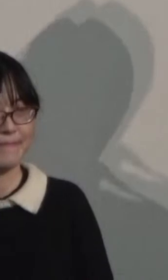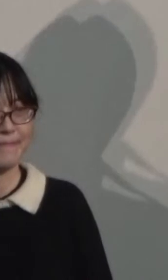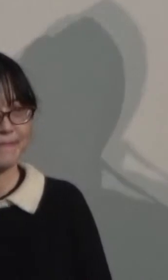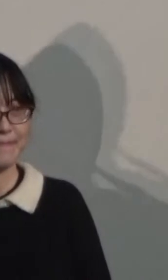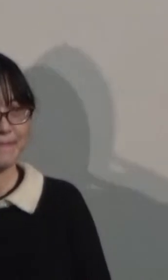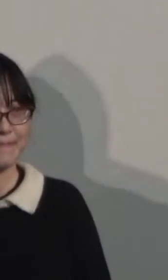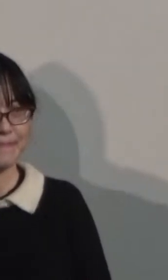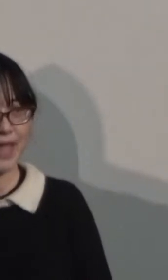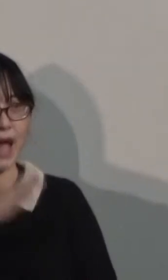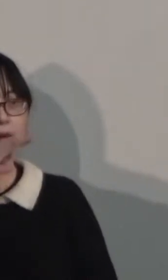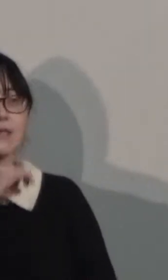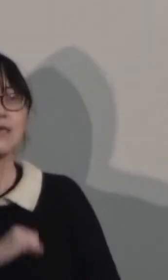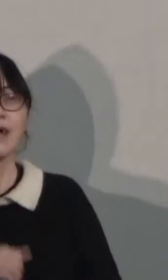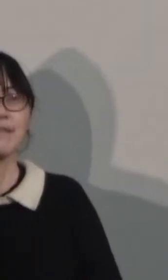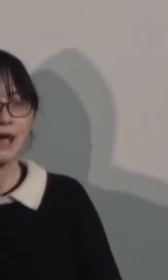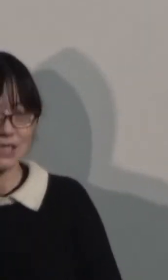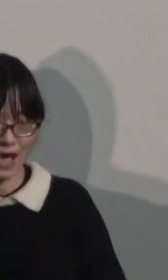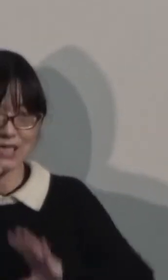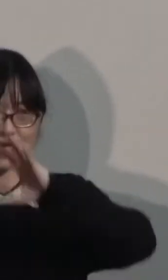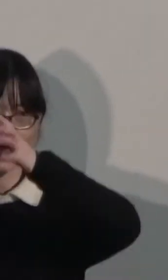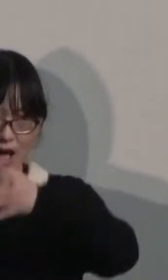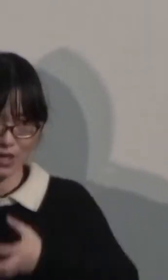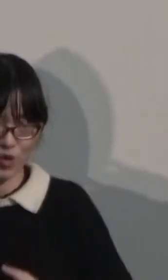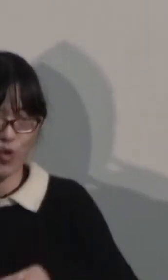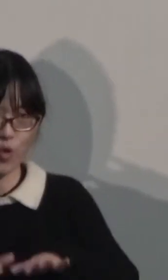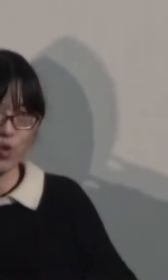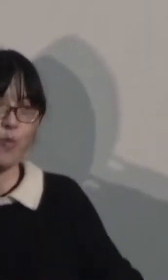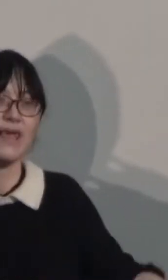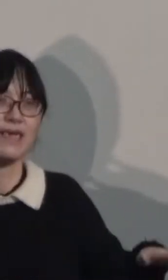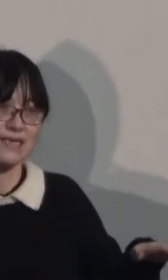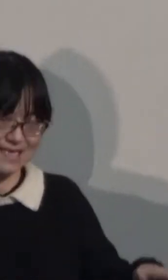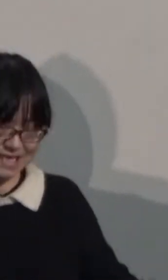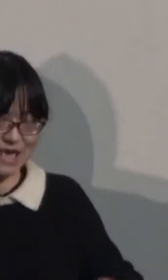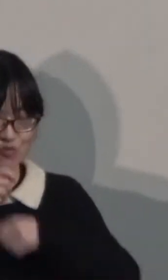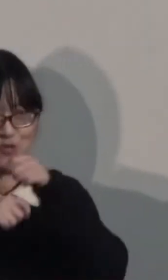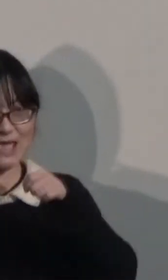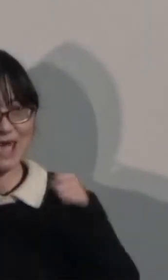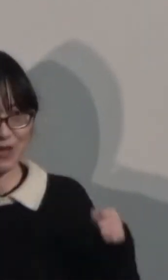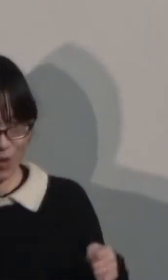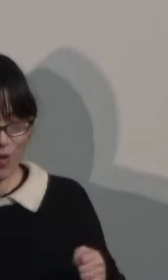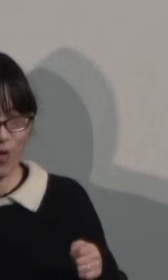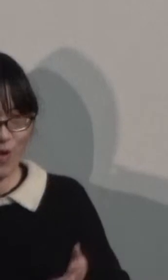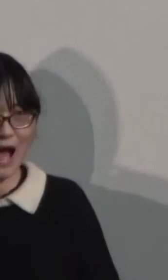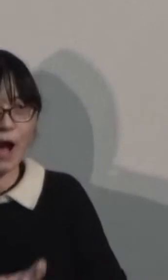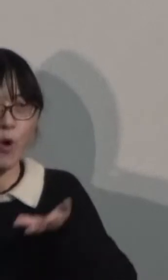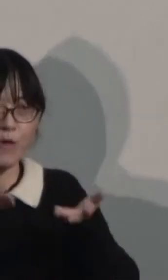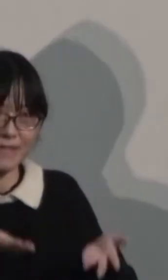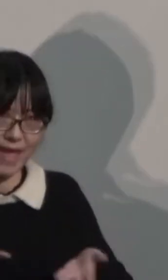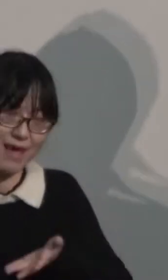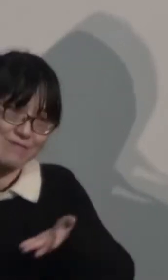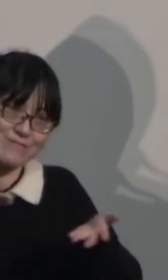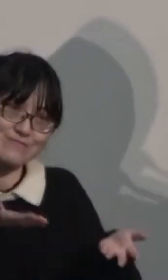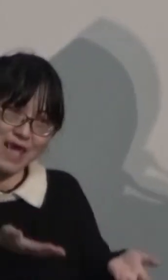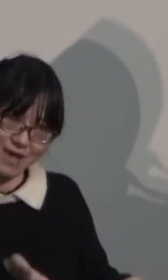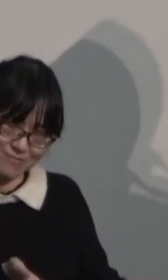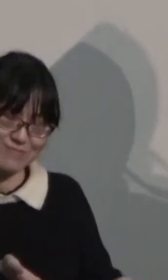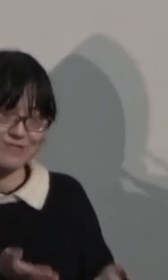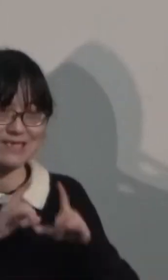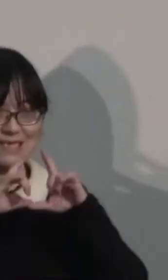サンタさんが世界中の子供たちにプレゼントを運んできてくれる日です